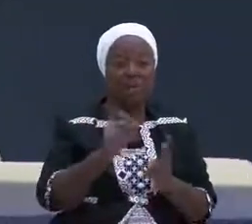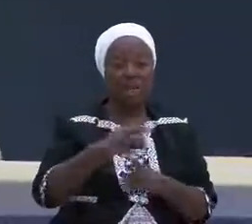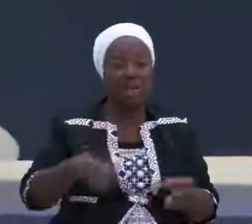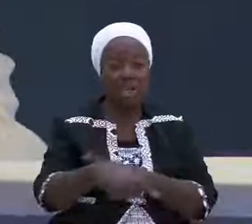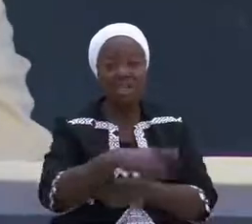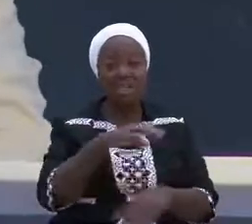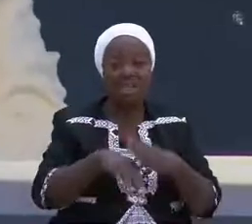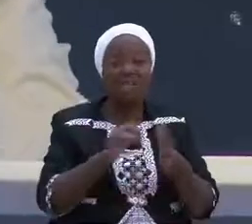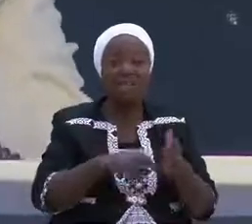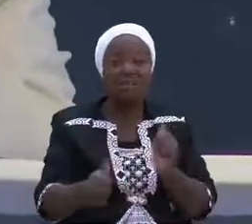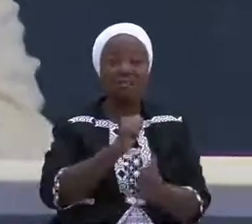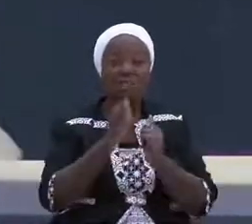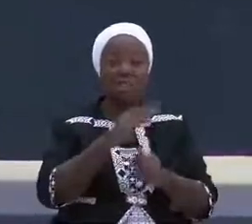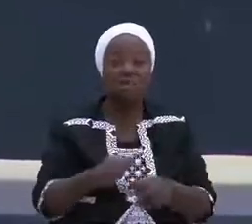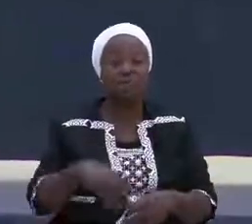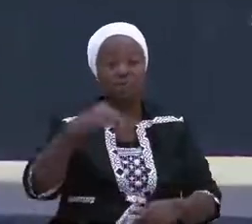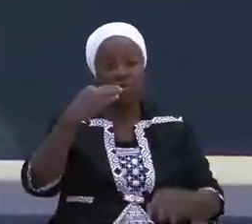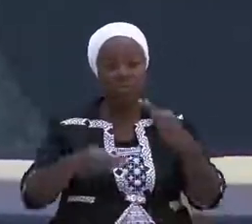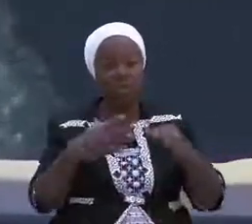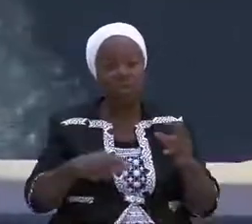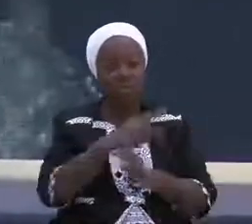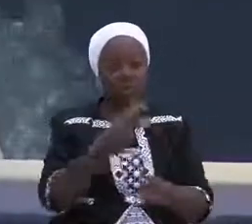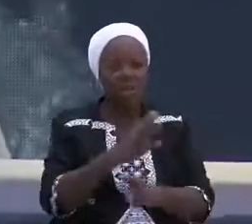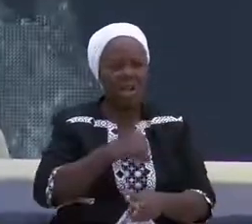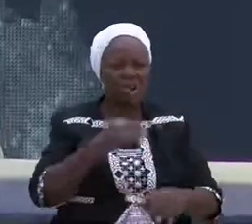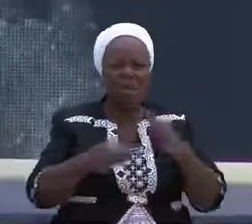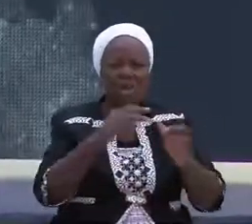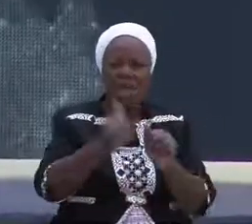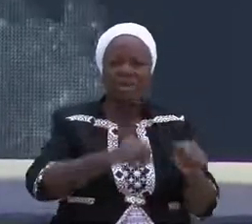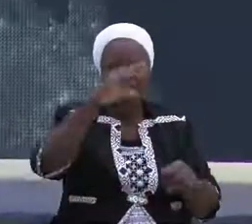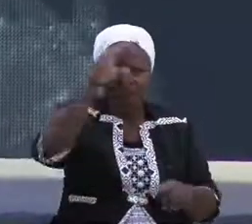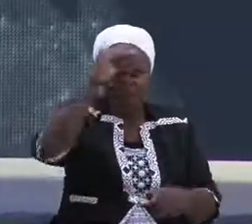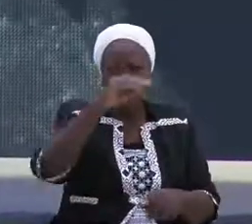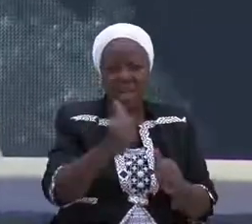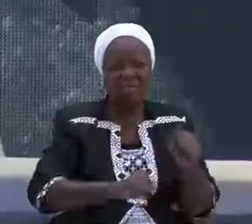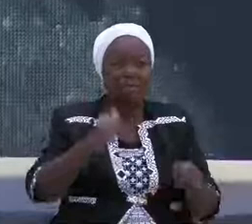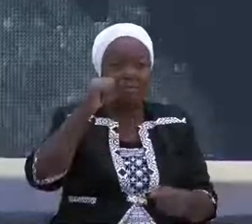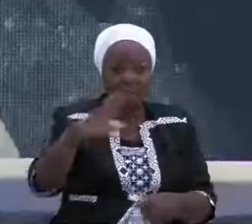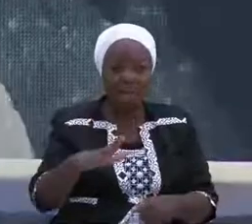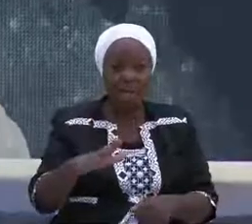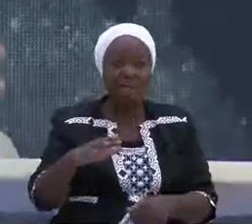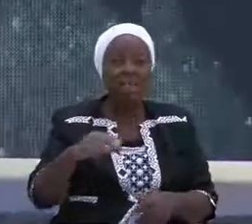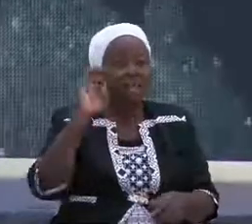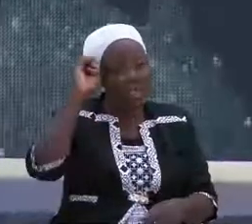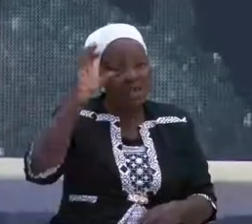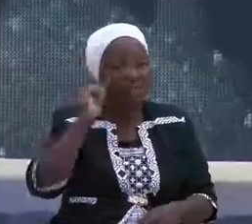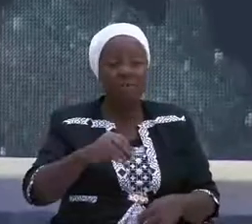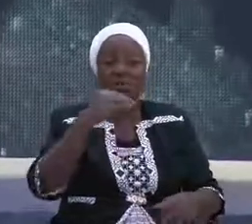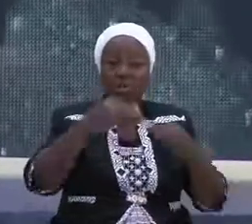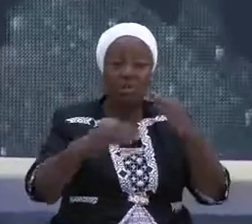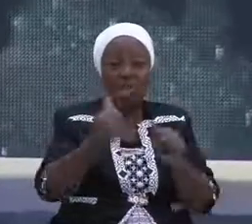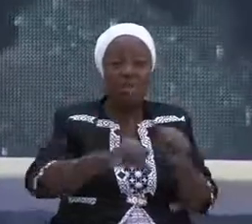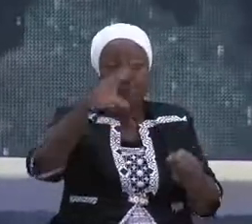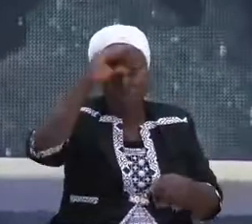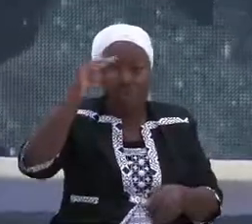le monde selon, il jugera tout homme, toute femme, il jugera tout